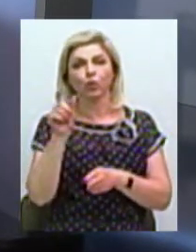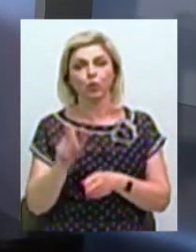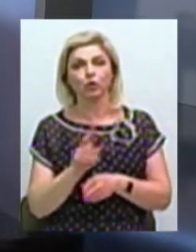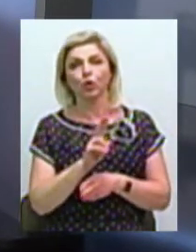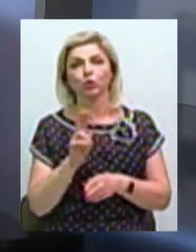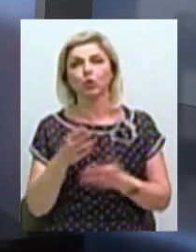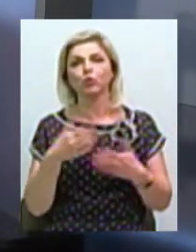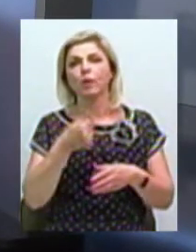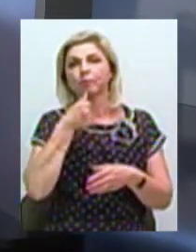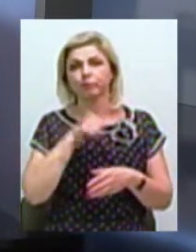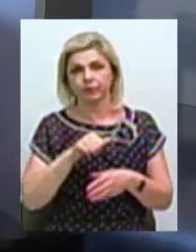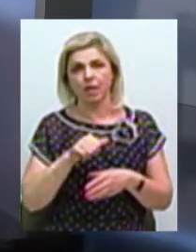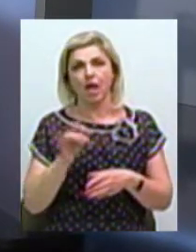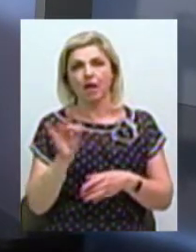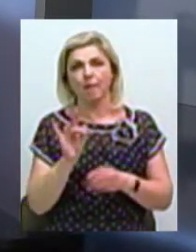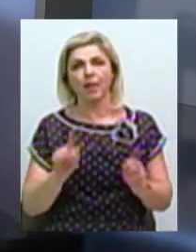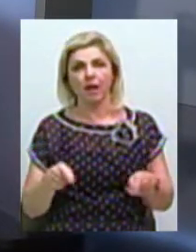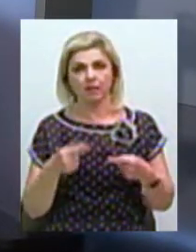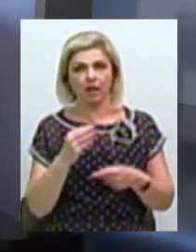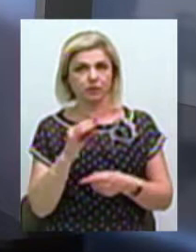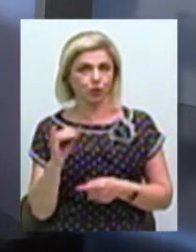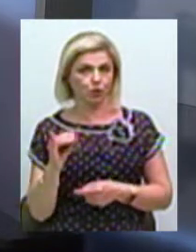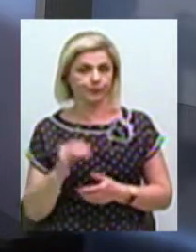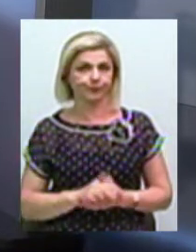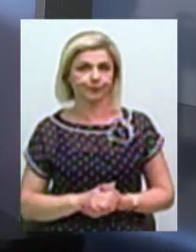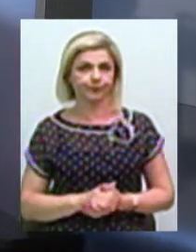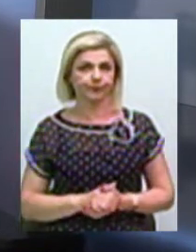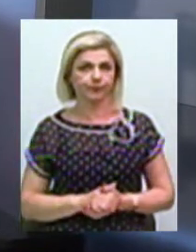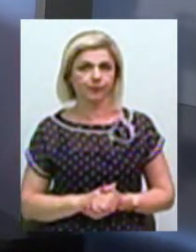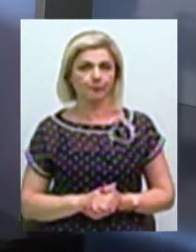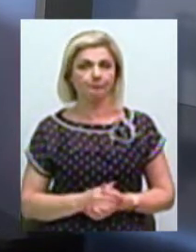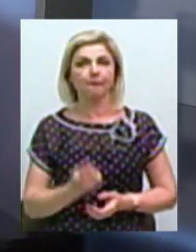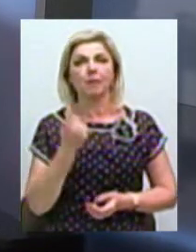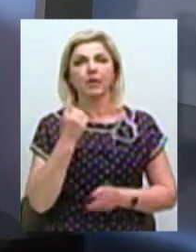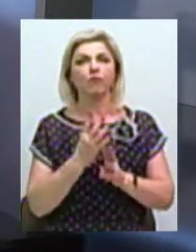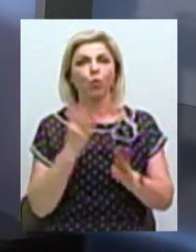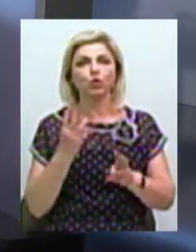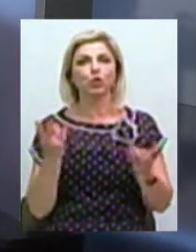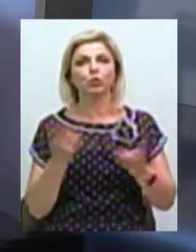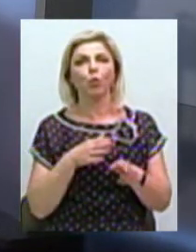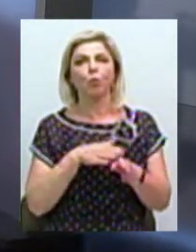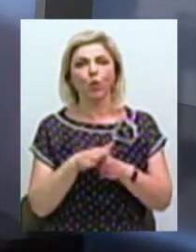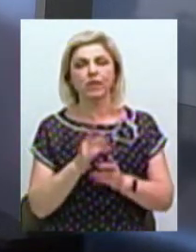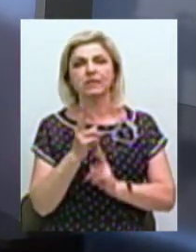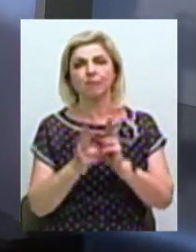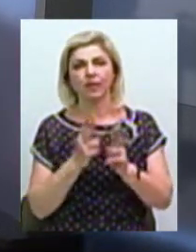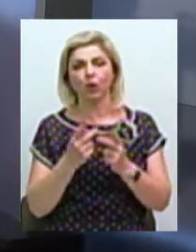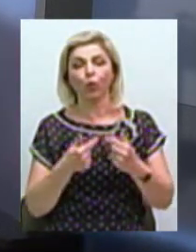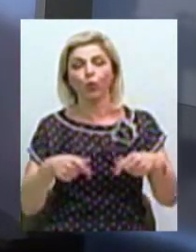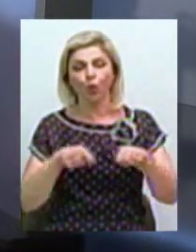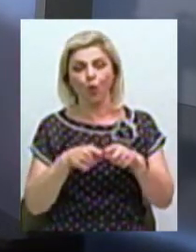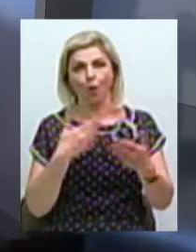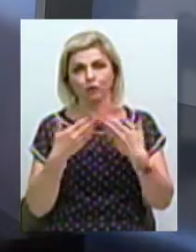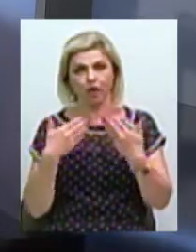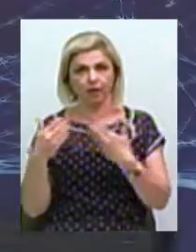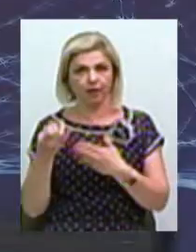пройшла реабілітацію? В первую очередь, это нужно полностью изменить круг общения.